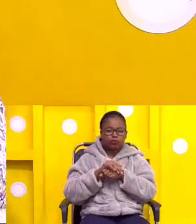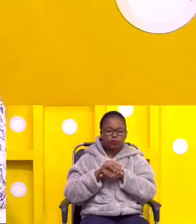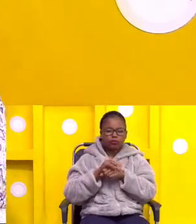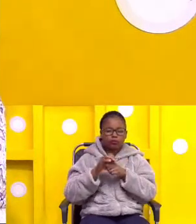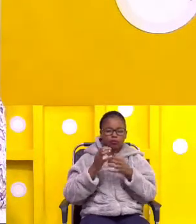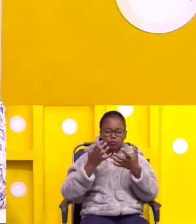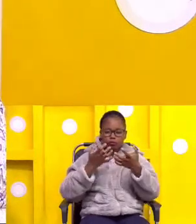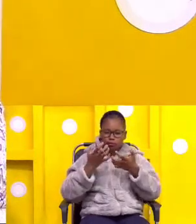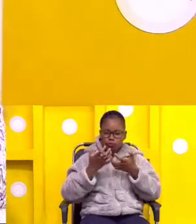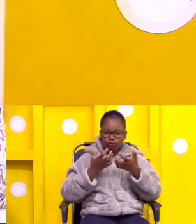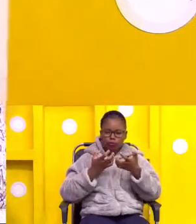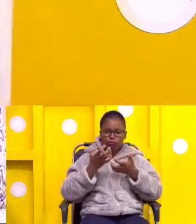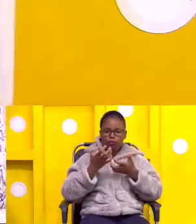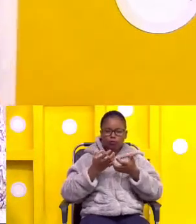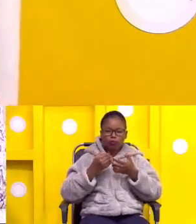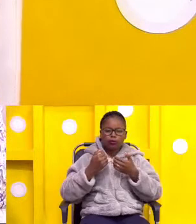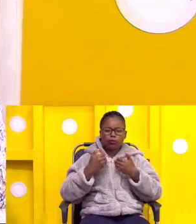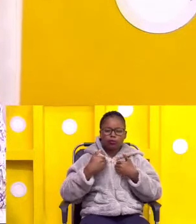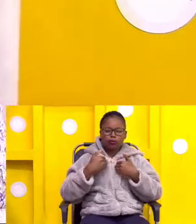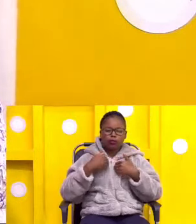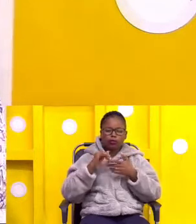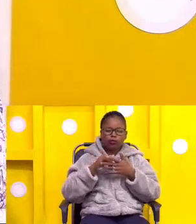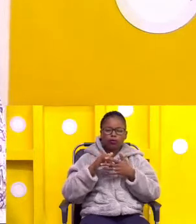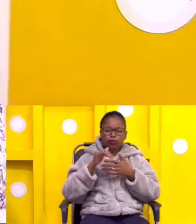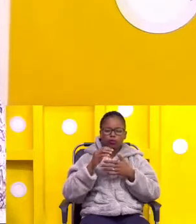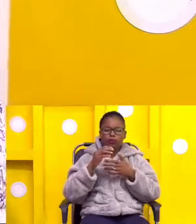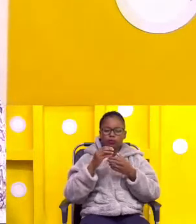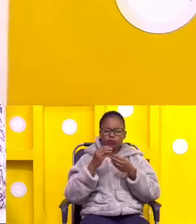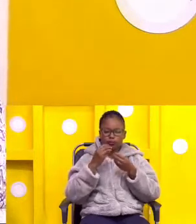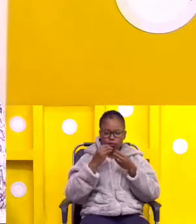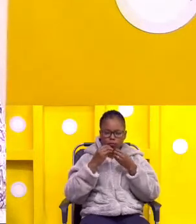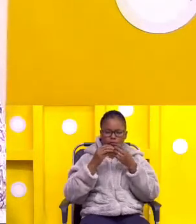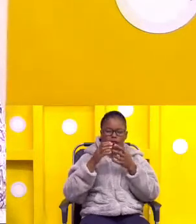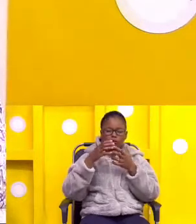ya gukuhe gia kuria na gia kunywa no ti umeina mirire.